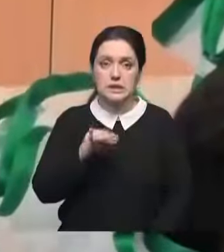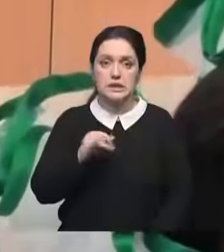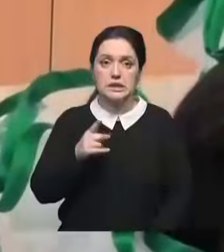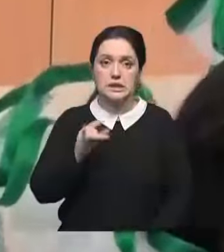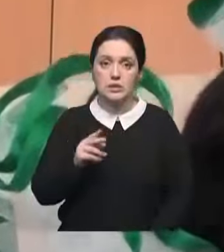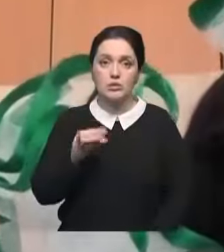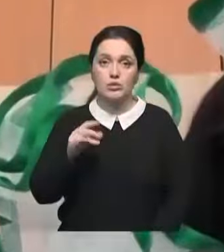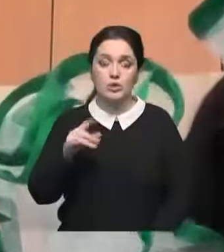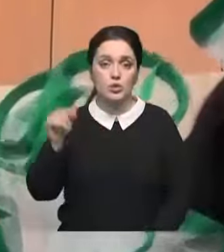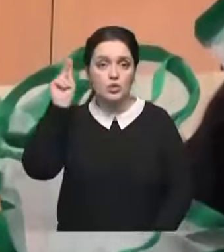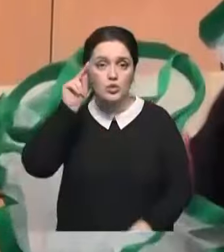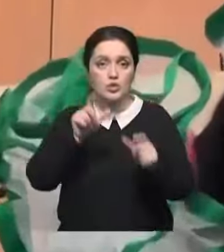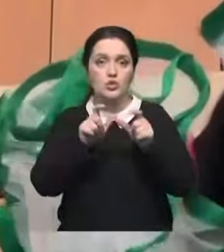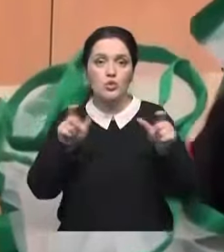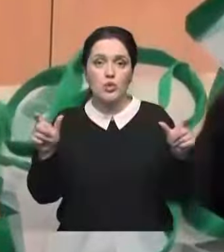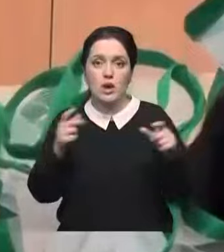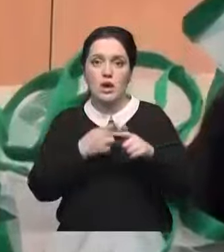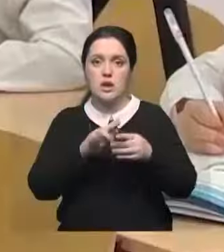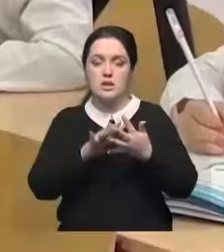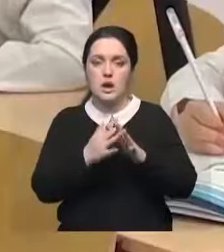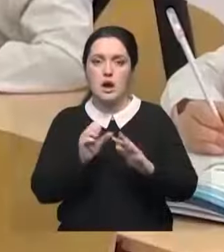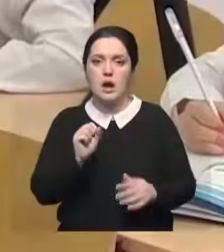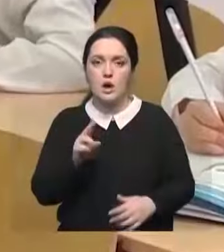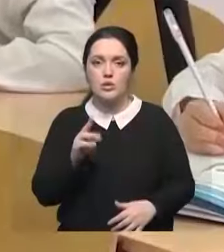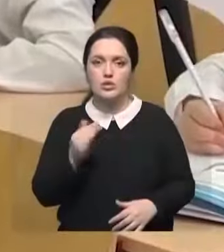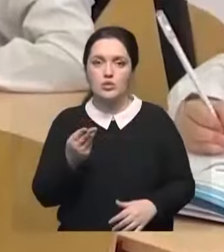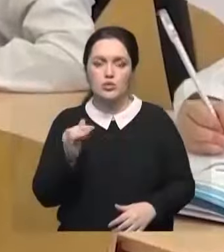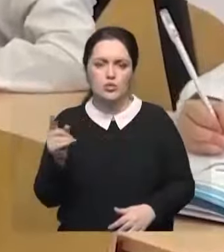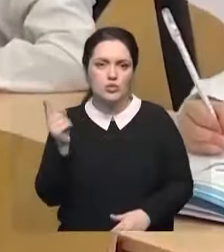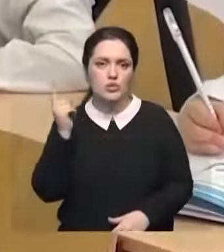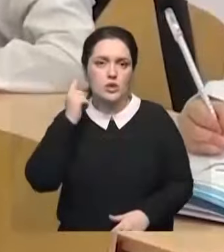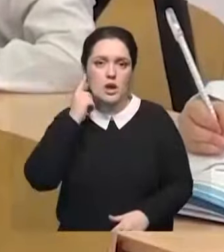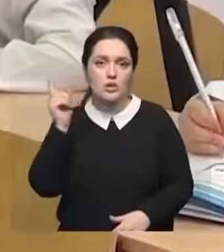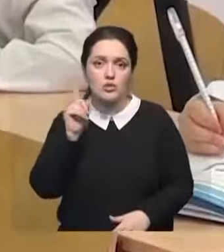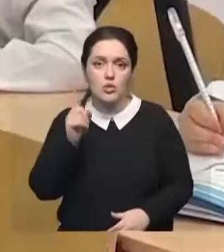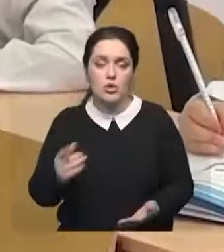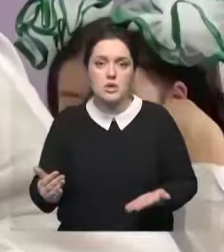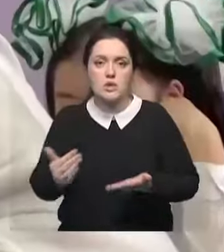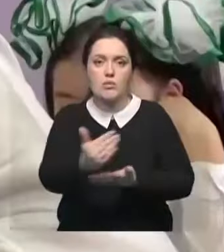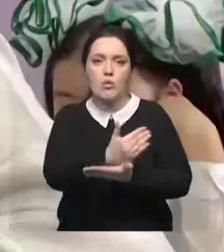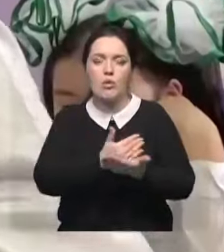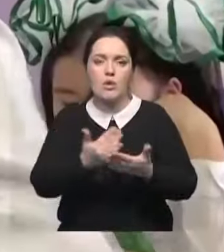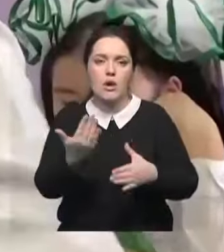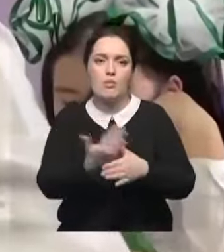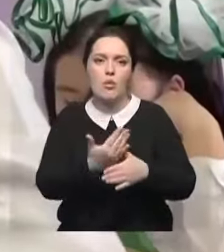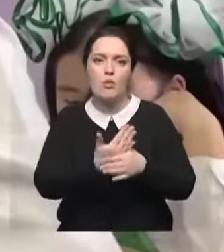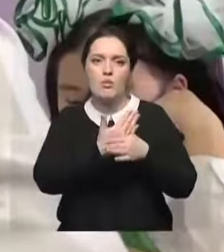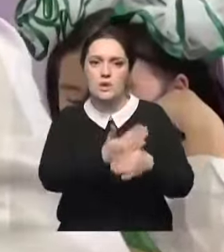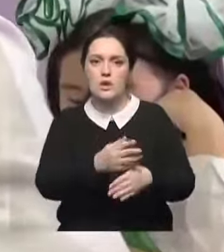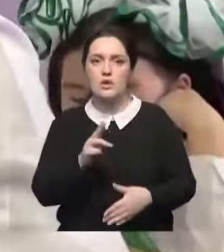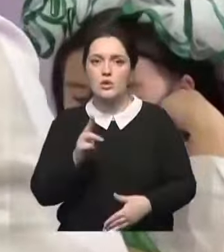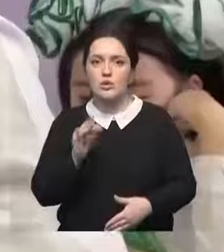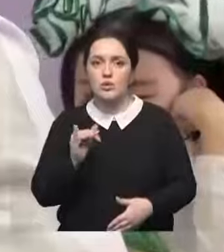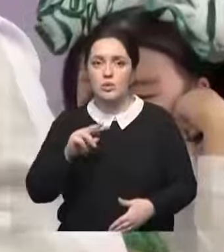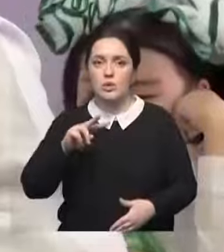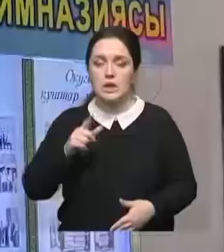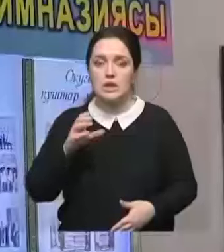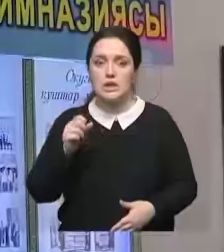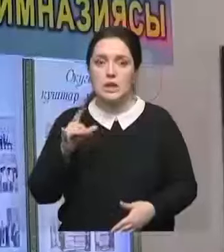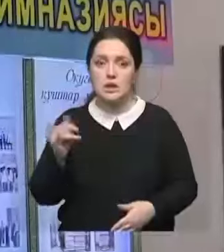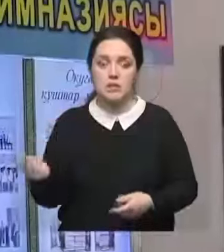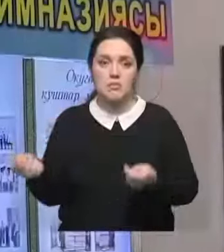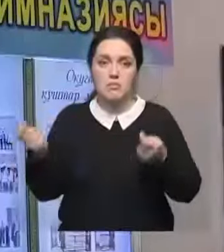школе гимназии села Акшукур. Он услышал о том, что идет сбор гуманитарной помощи в Кульсары, и принес свою копилку с